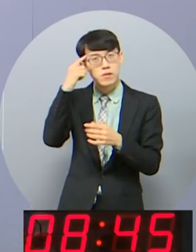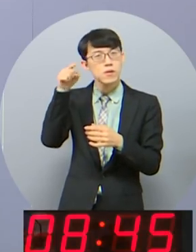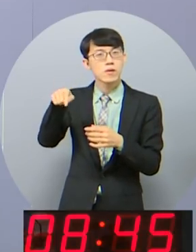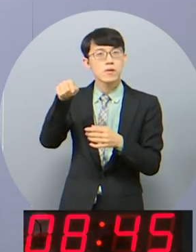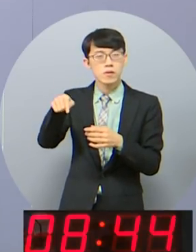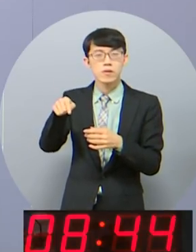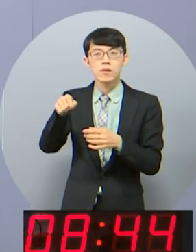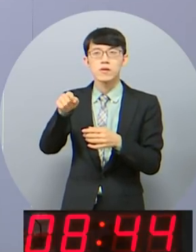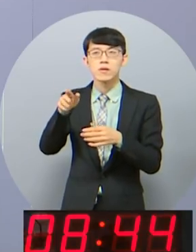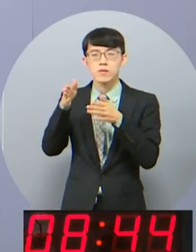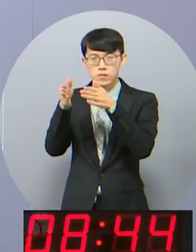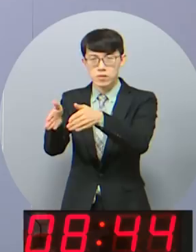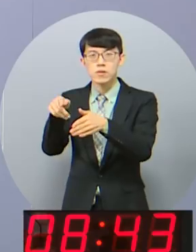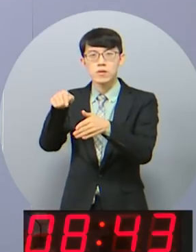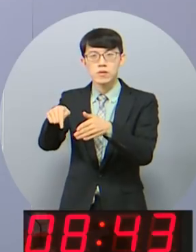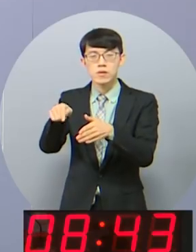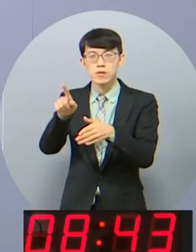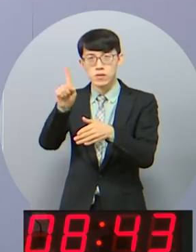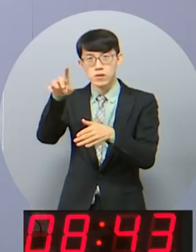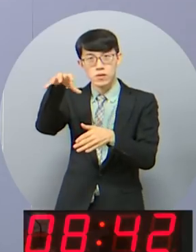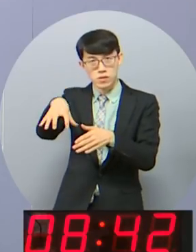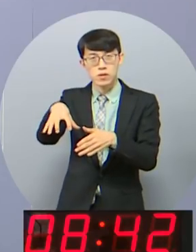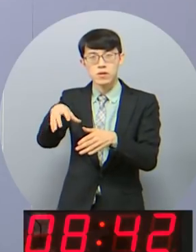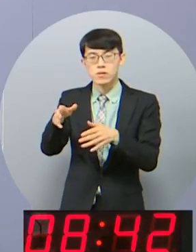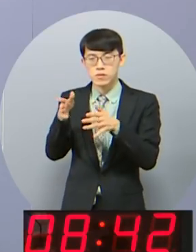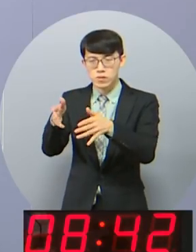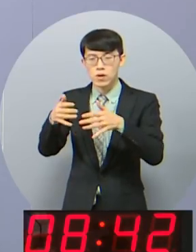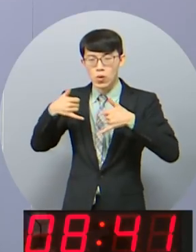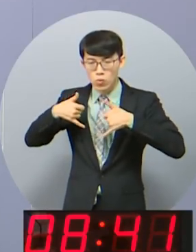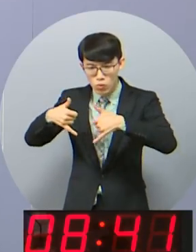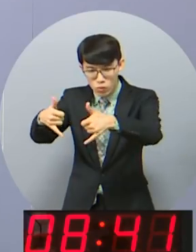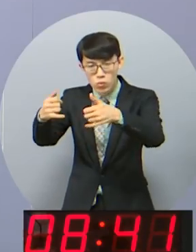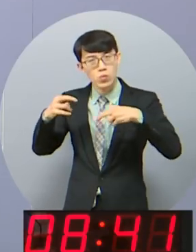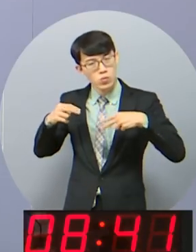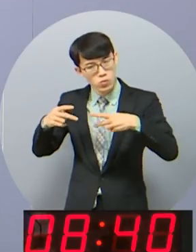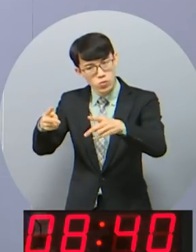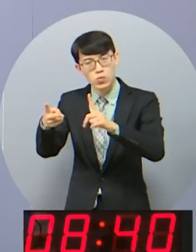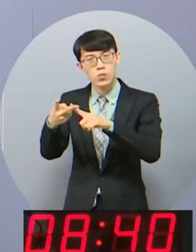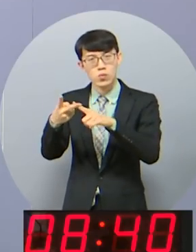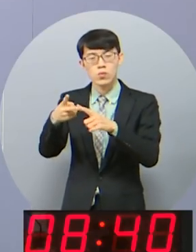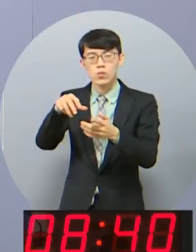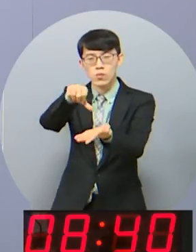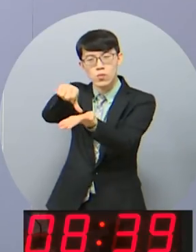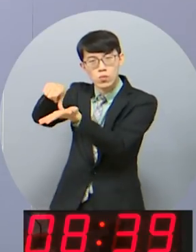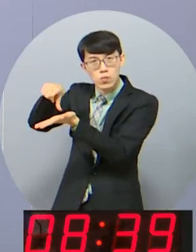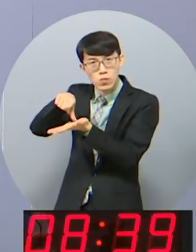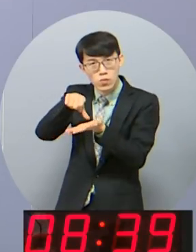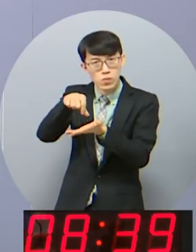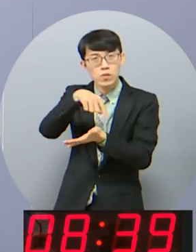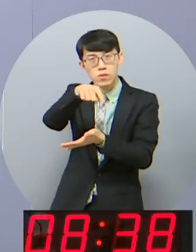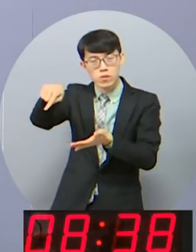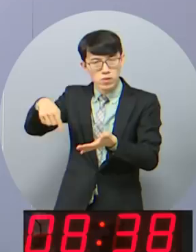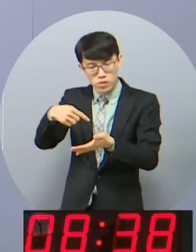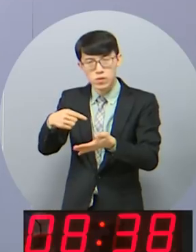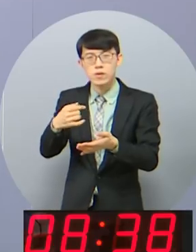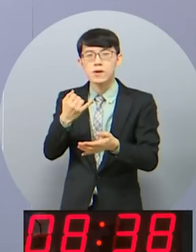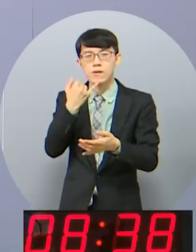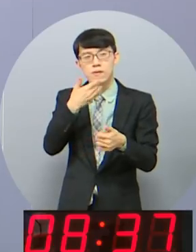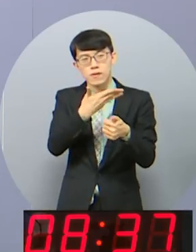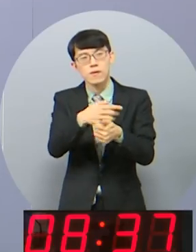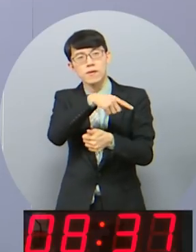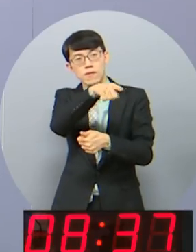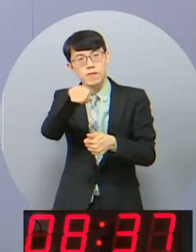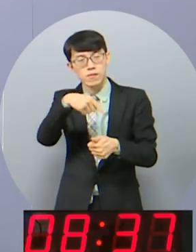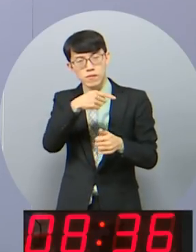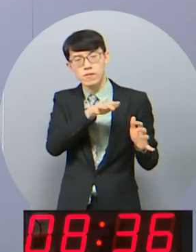开发。开发道路，开发遐所有的建设，那么伫遐做足够的一个所在，互咱当休闲，